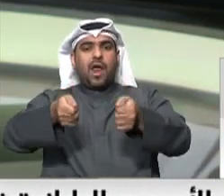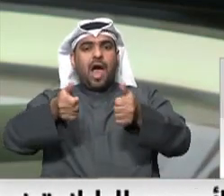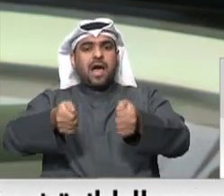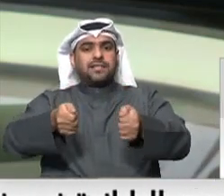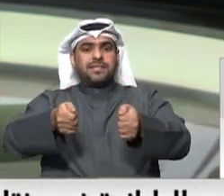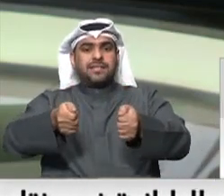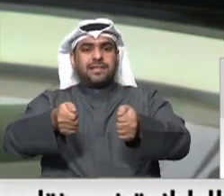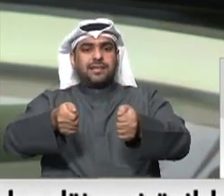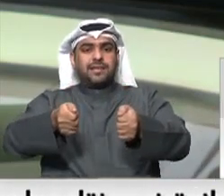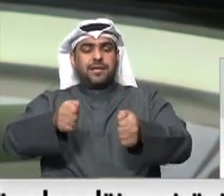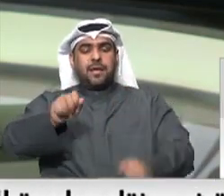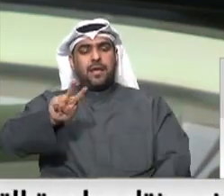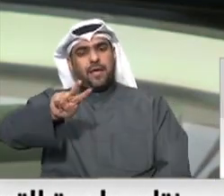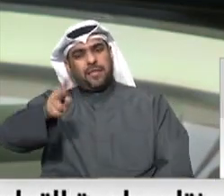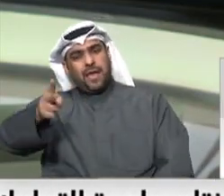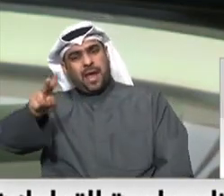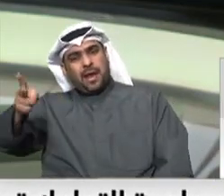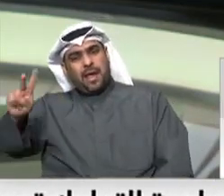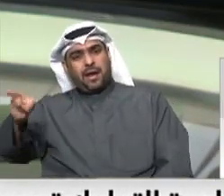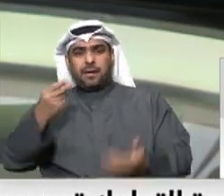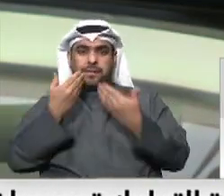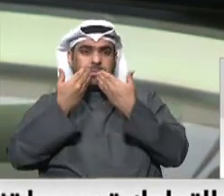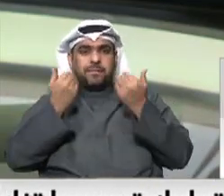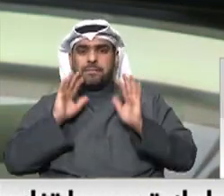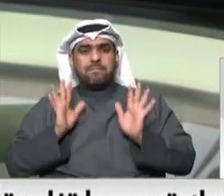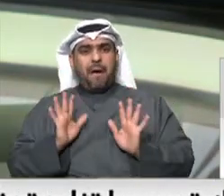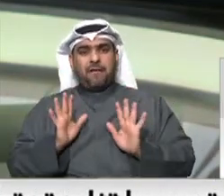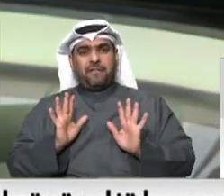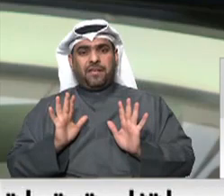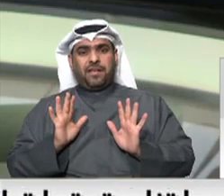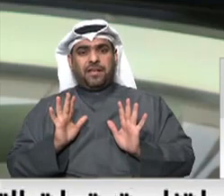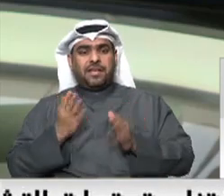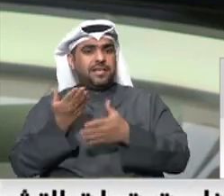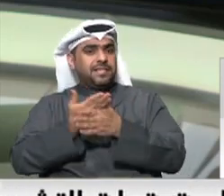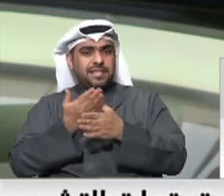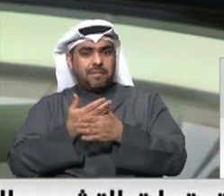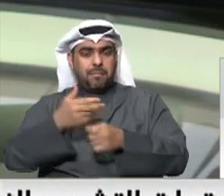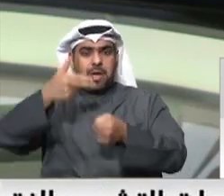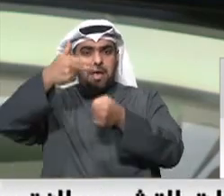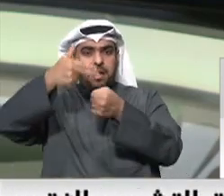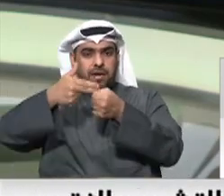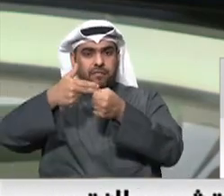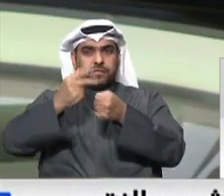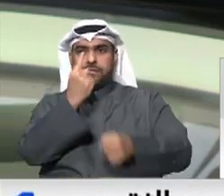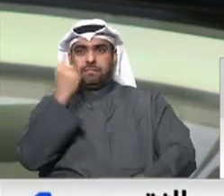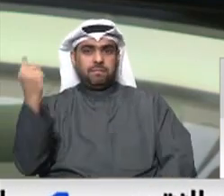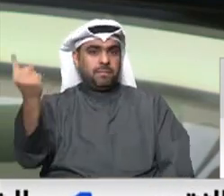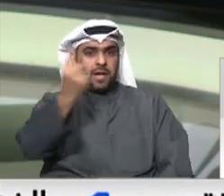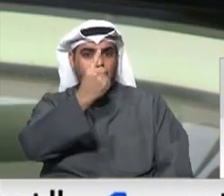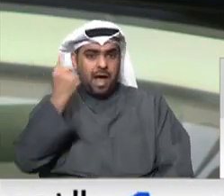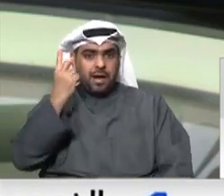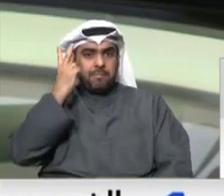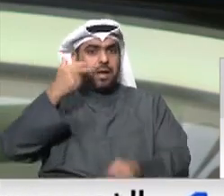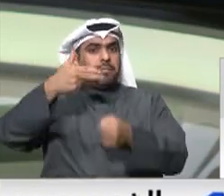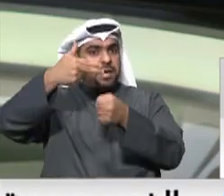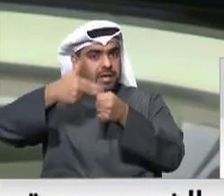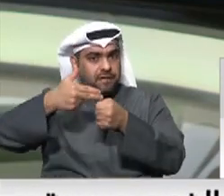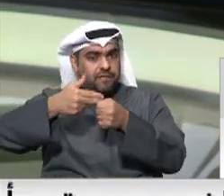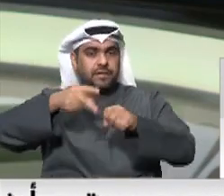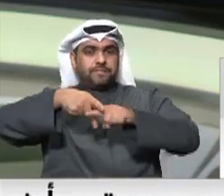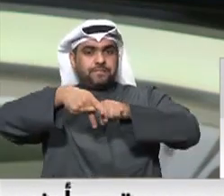هناك اي بديل اخر للنفط والغاز في تلبيه الحاجه او الطلب